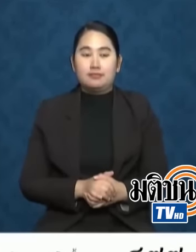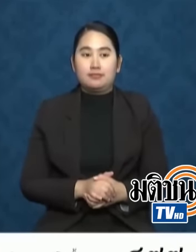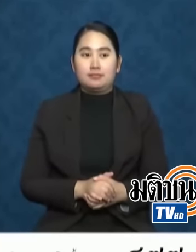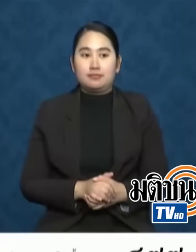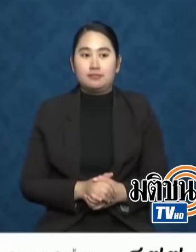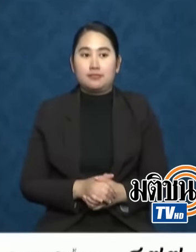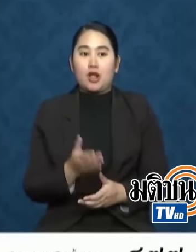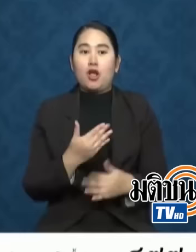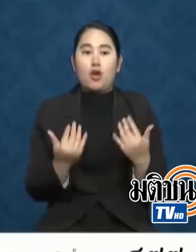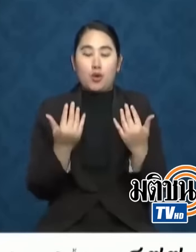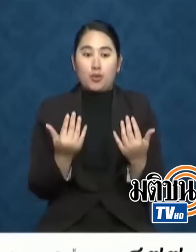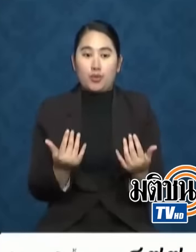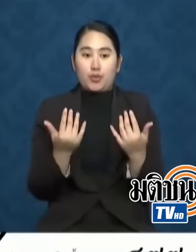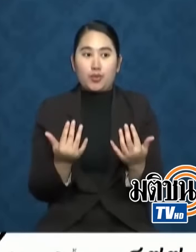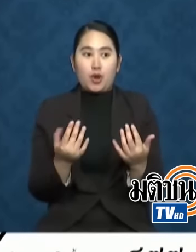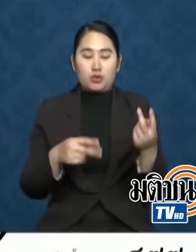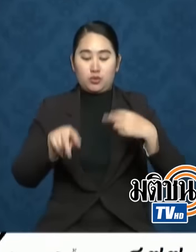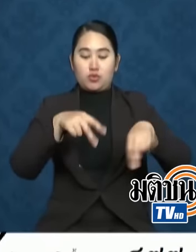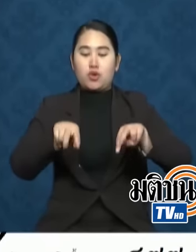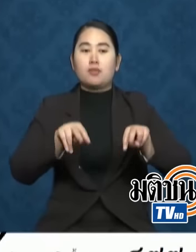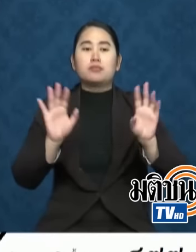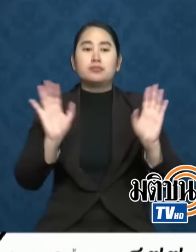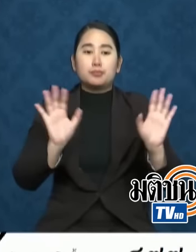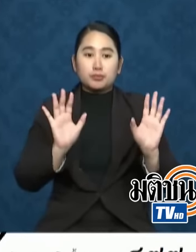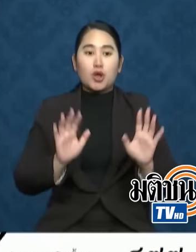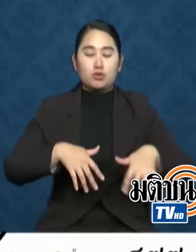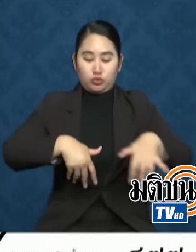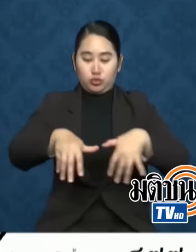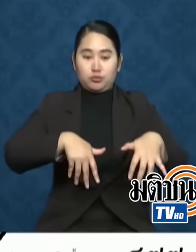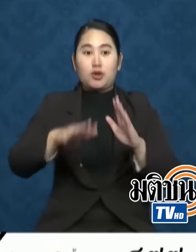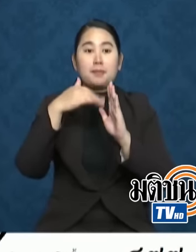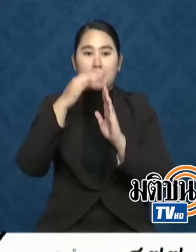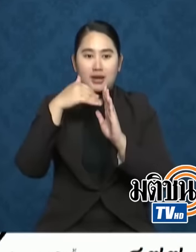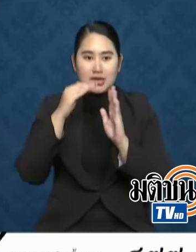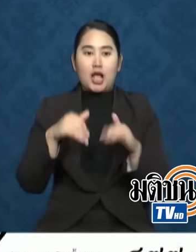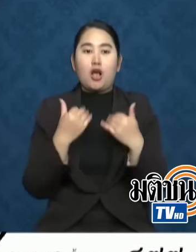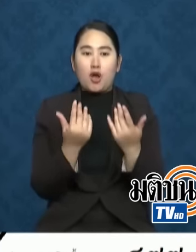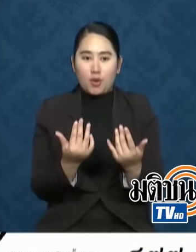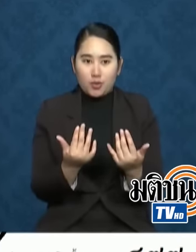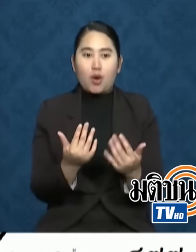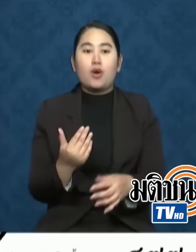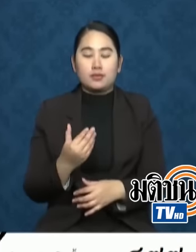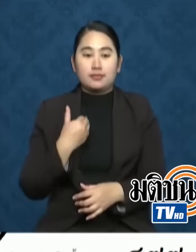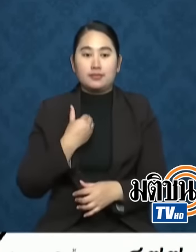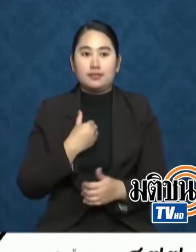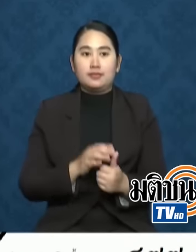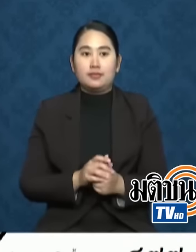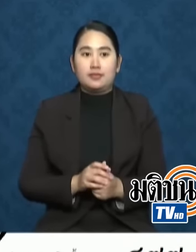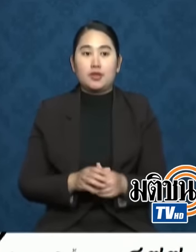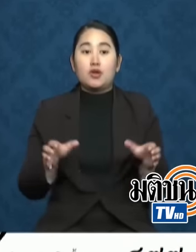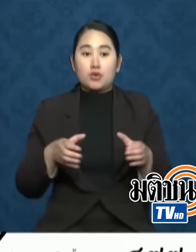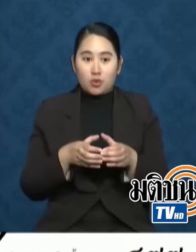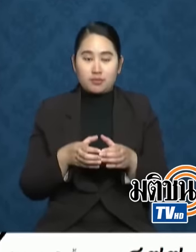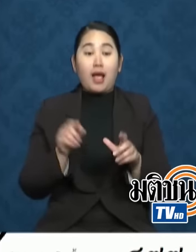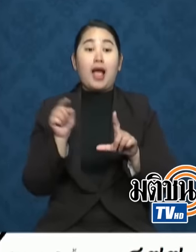พวกท่านไม่ต้องรอให้สภาแห่งนี้ตรวจสอบหรอกครับประชาชนภาคเหนือกำลังรอตัดสินท่านอยู่ผมและพรรคก้าวไกล